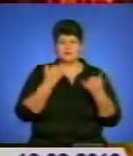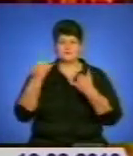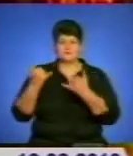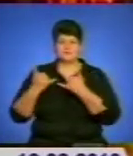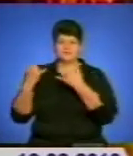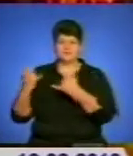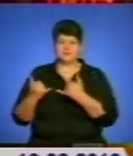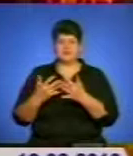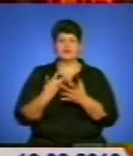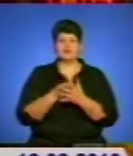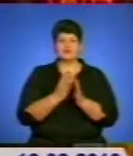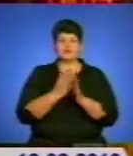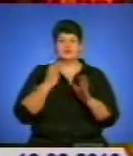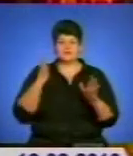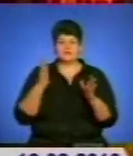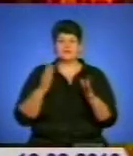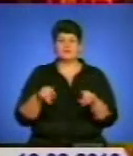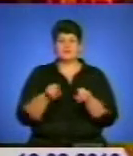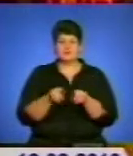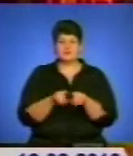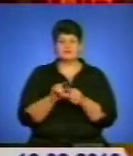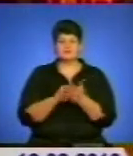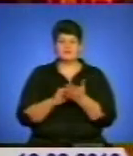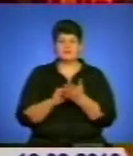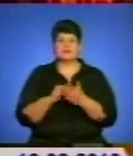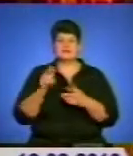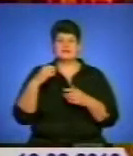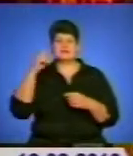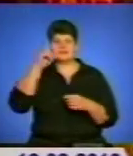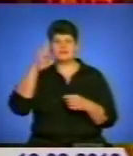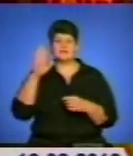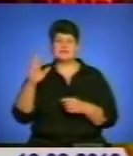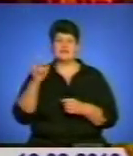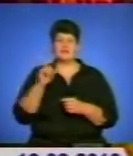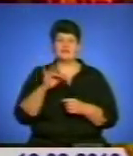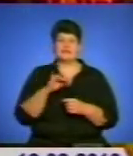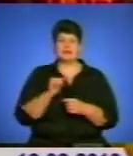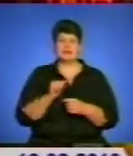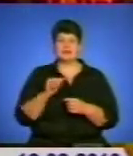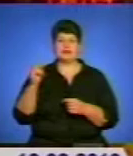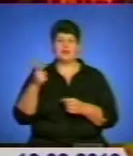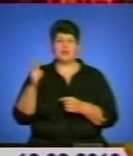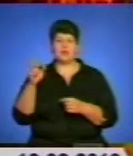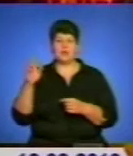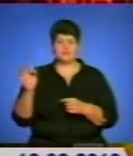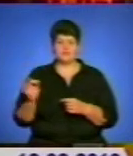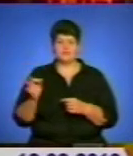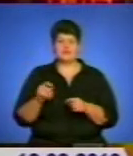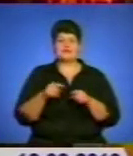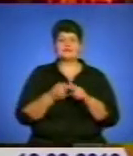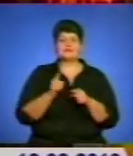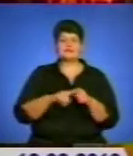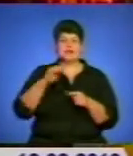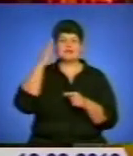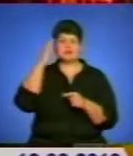свою чергу Іван Златоустий каже «Слава Василію Великому і Григорію Богослову». І цей сон якраз